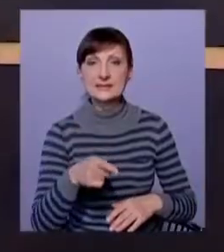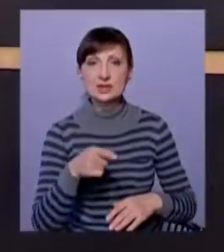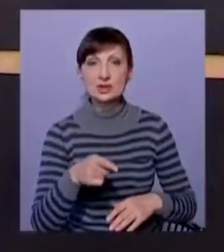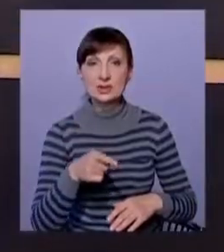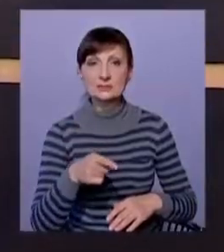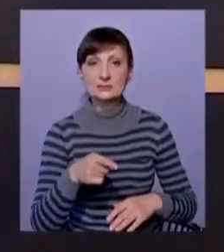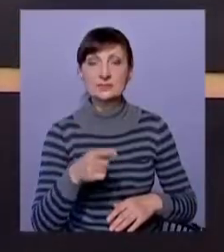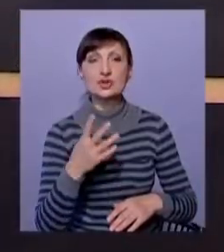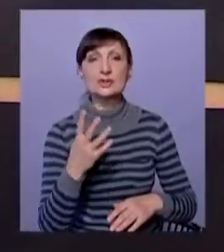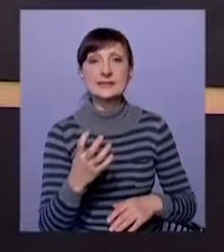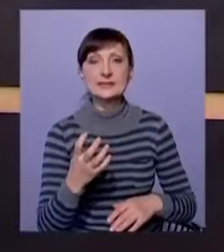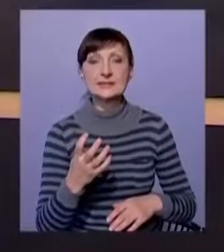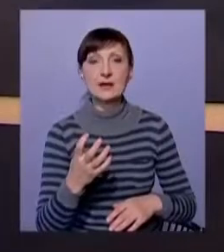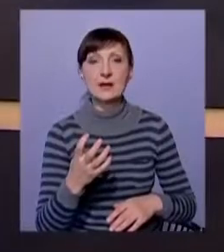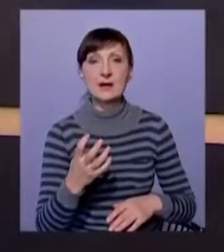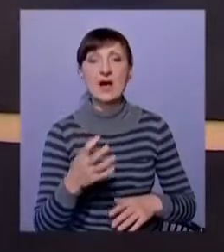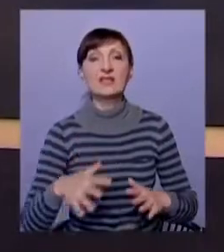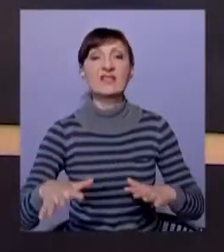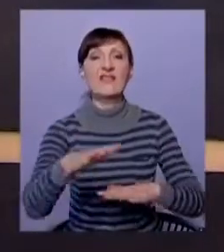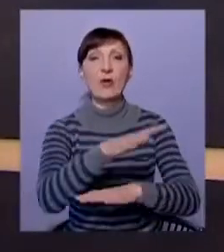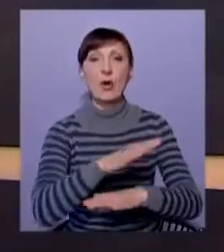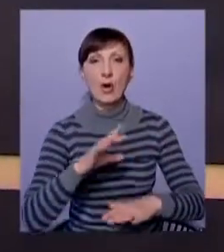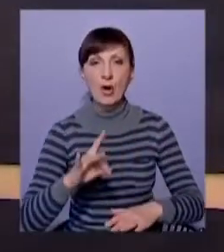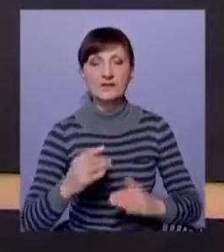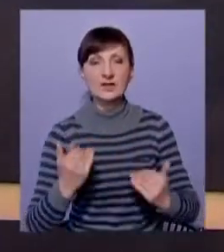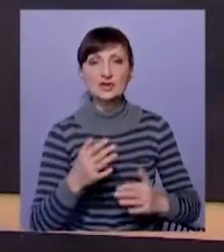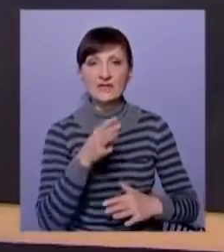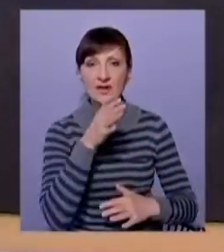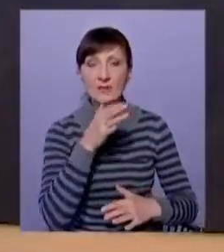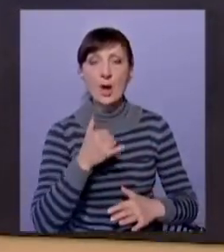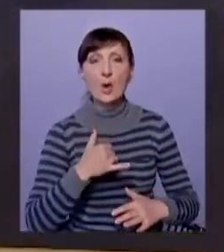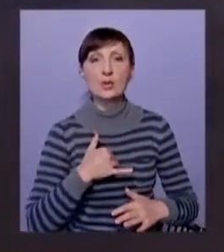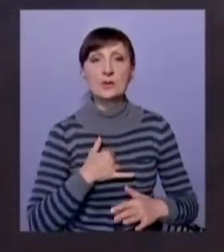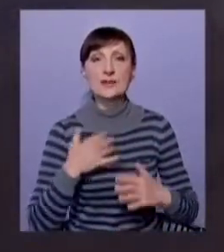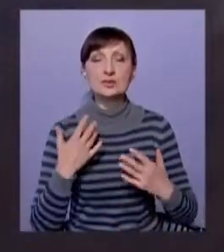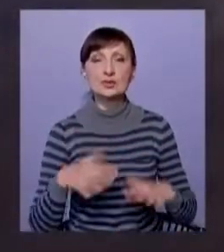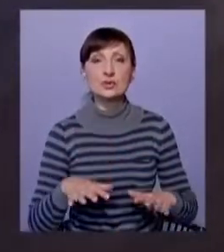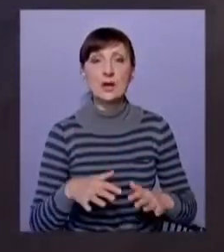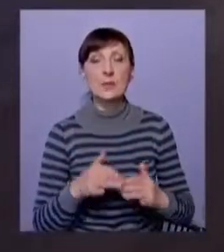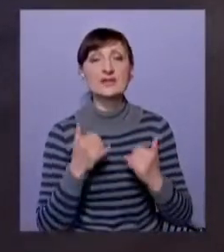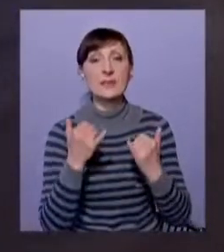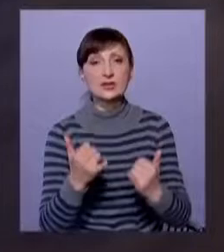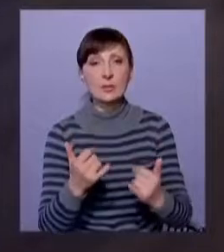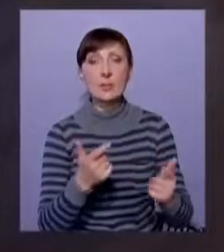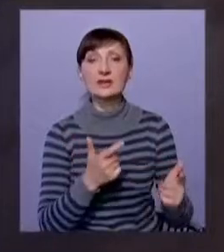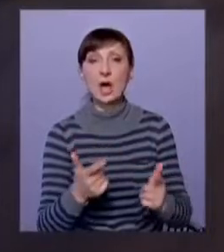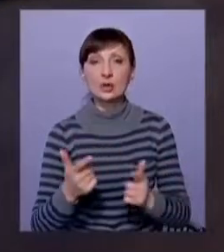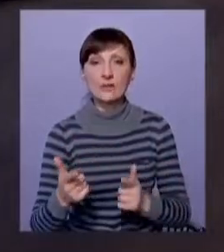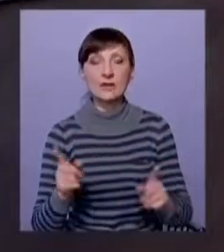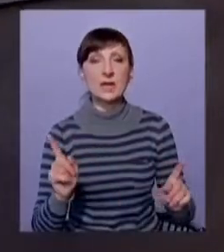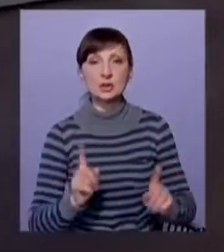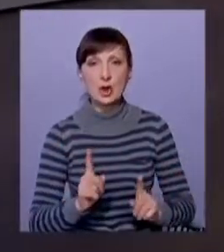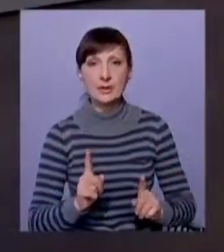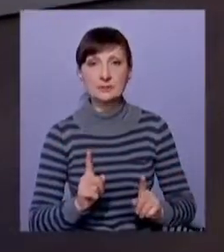даже 1400 дворов в настоящее время у нас приспособлены, подготовлены для того,